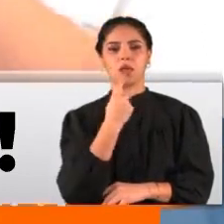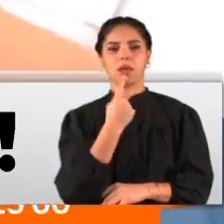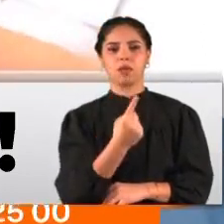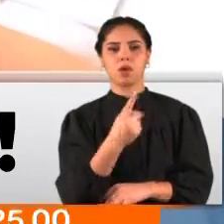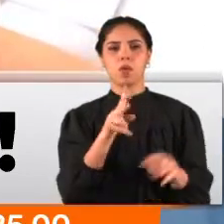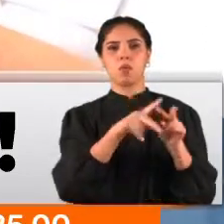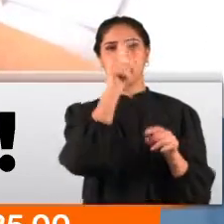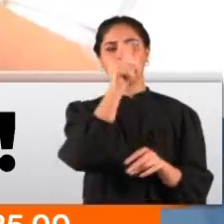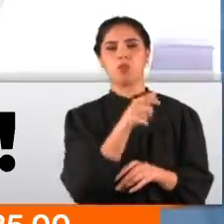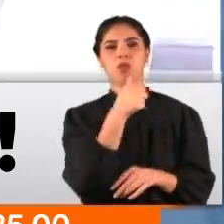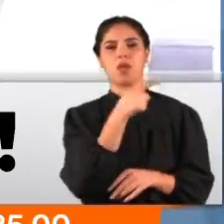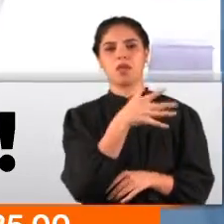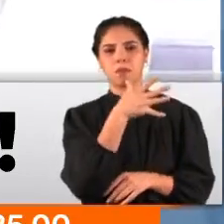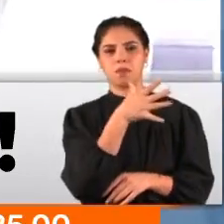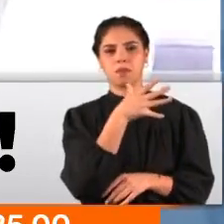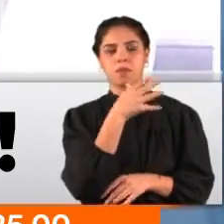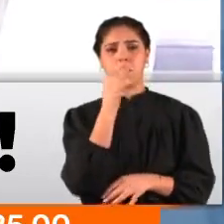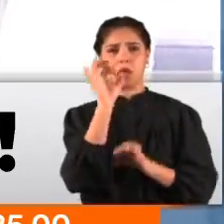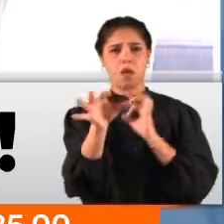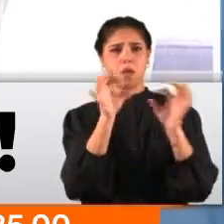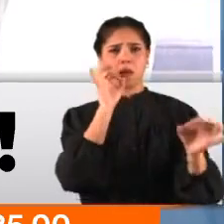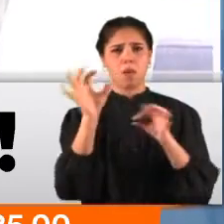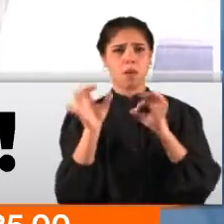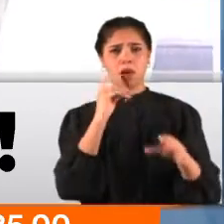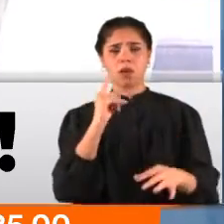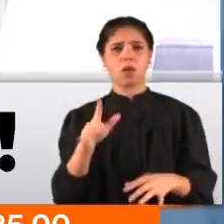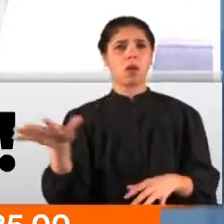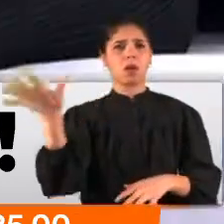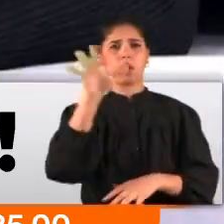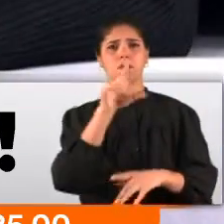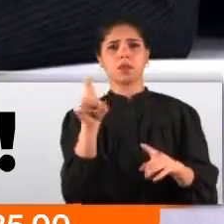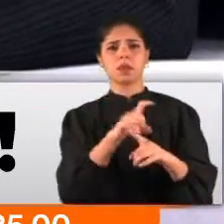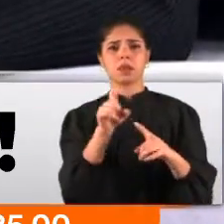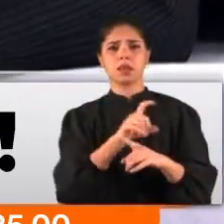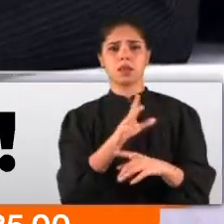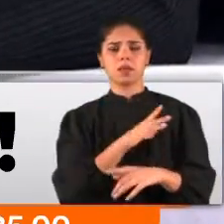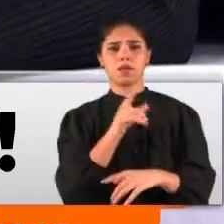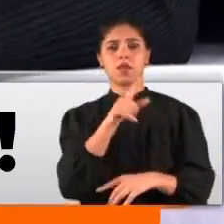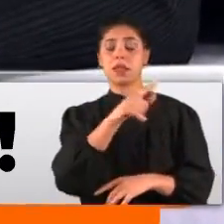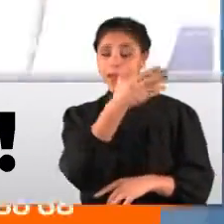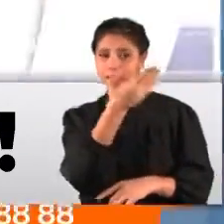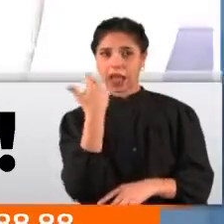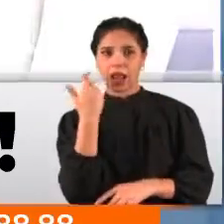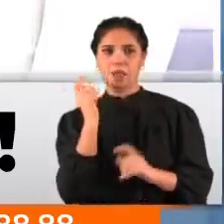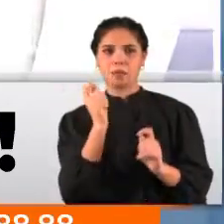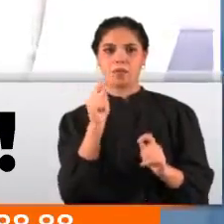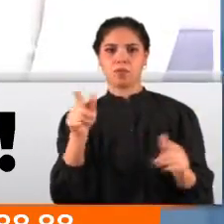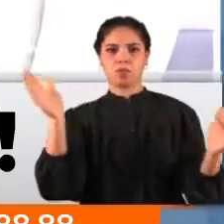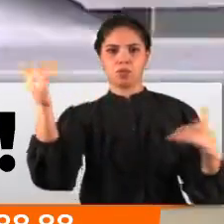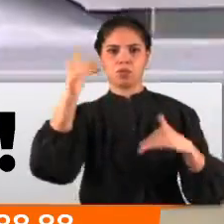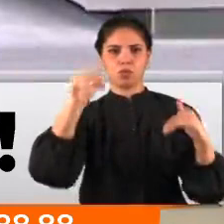Yılmaz olarak ben tanıyordum. İhbarlar geldikçe stüdyoda tansiyon yükseldi. Oğlum sen buraya geleceksin. Bu